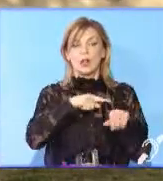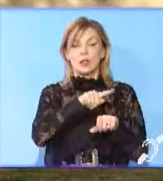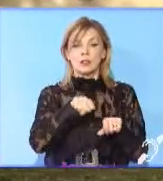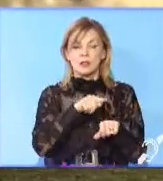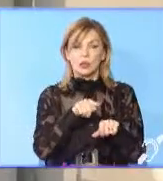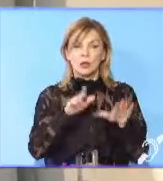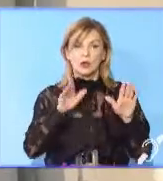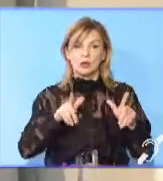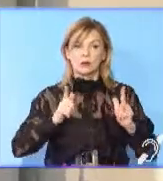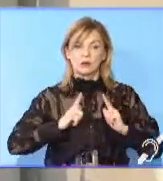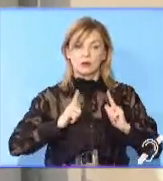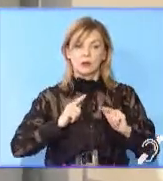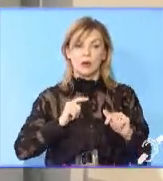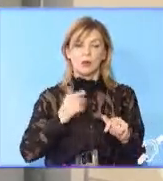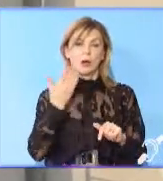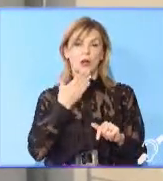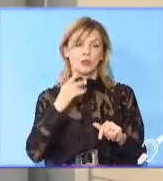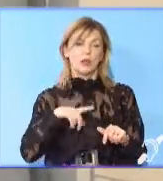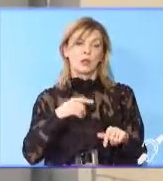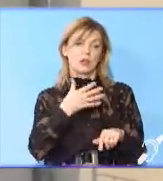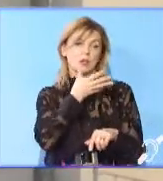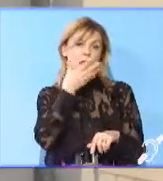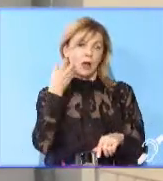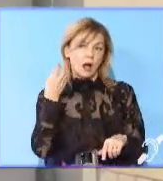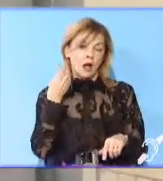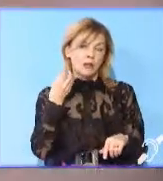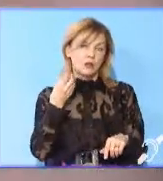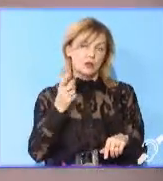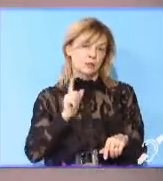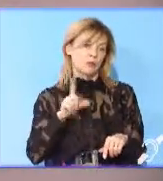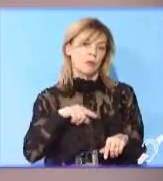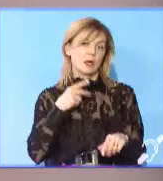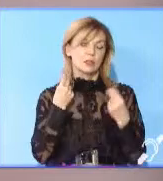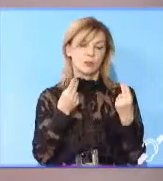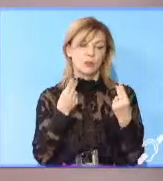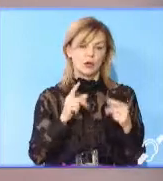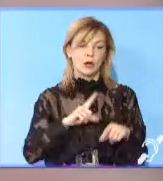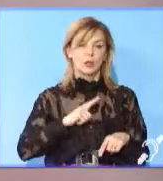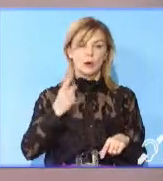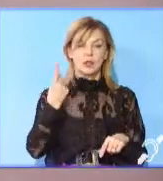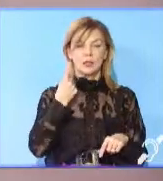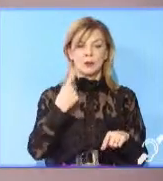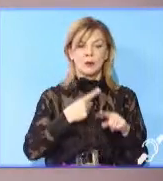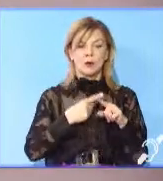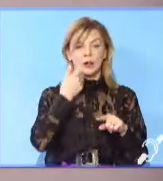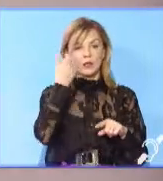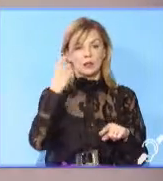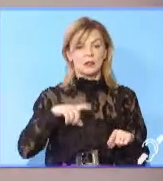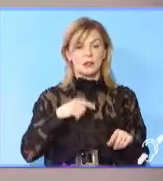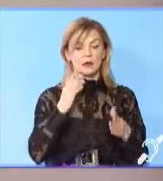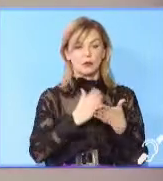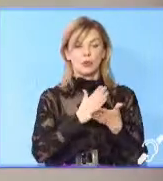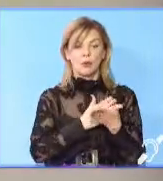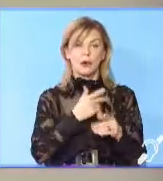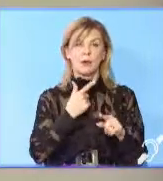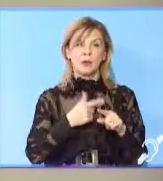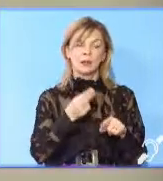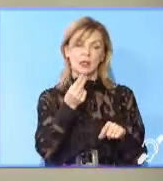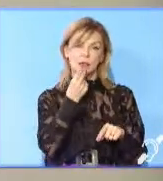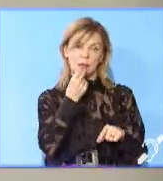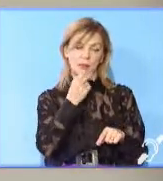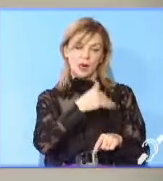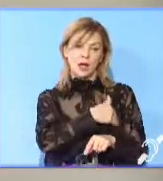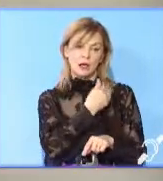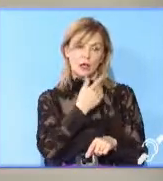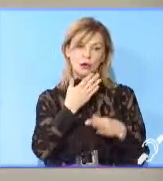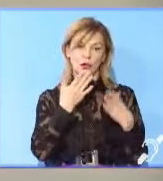chiar 7 ore lunea, este foarte cald în școală, se alterează. Nu este pentru prima oară când sunt probleme legate de hrana servită copiilor. În urmă